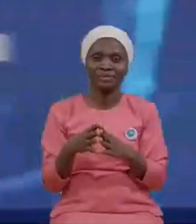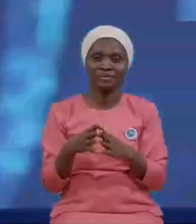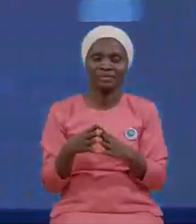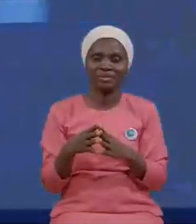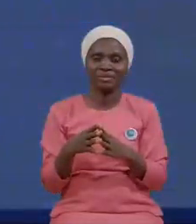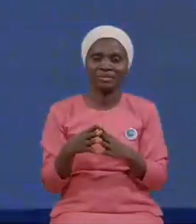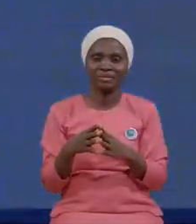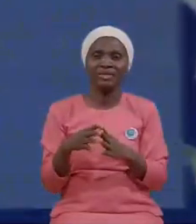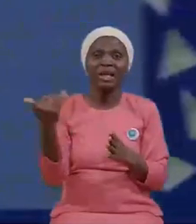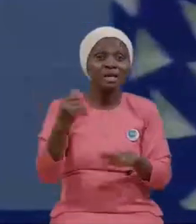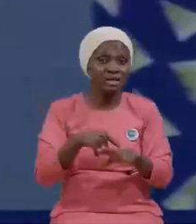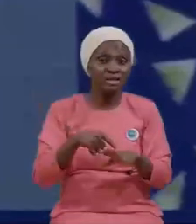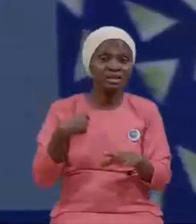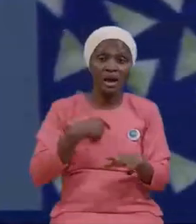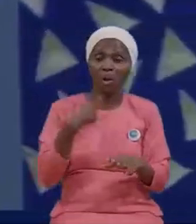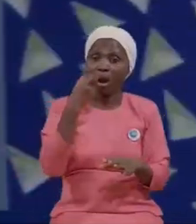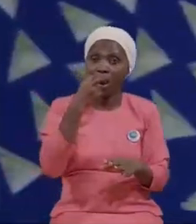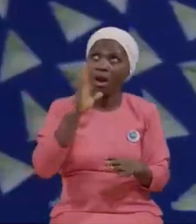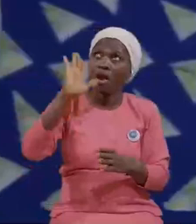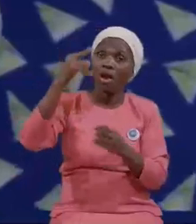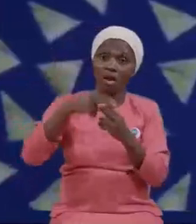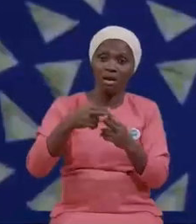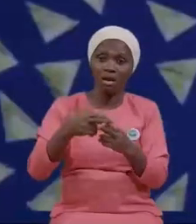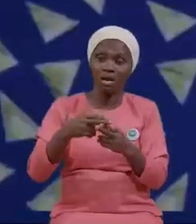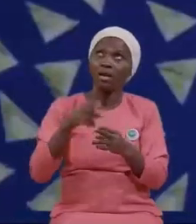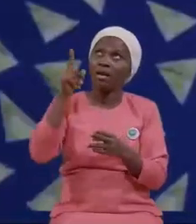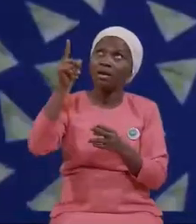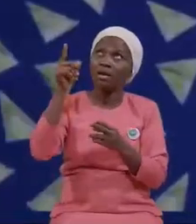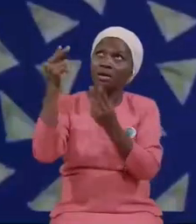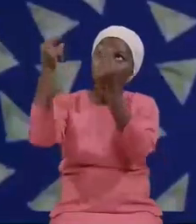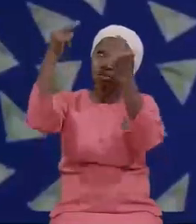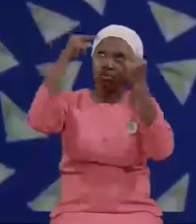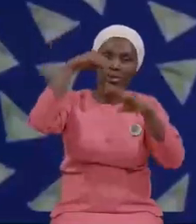Chaque fois que nous mentionnons son nom, il regarde dans notre direction.